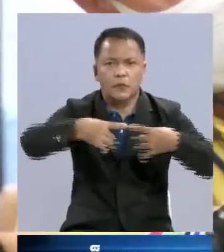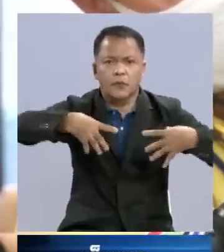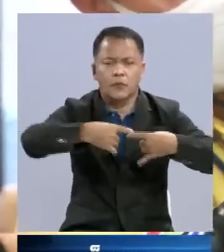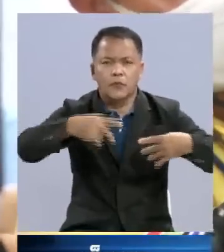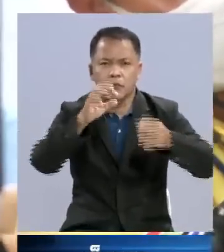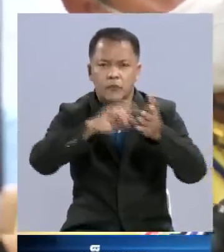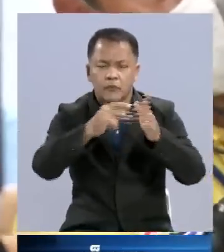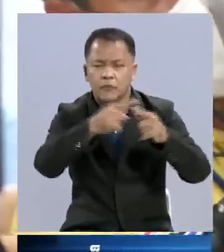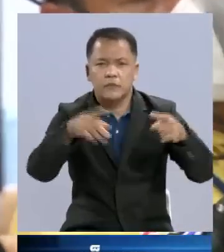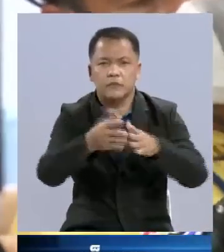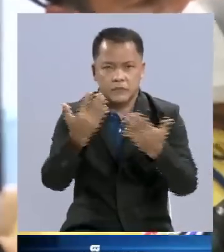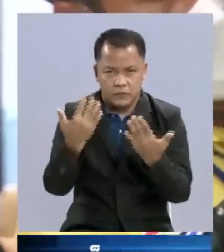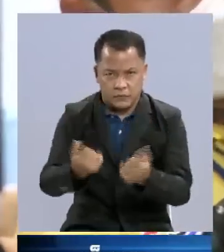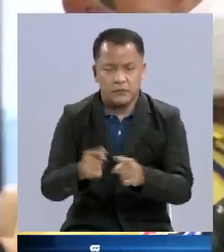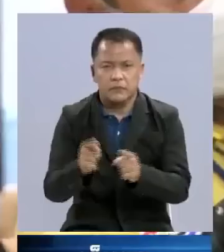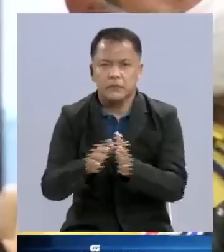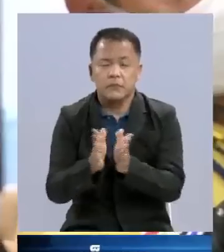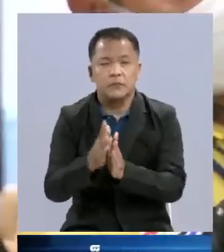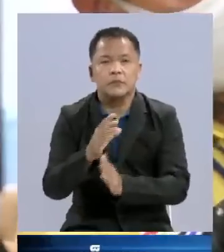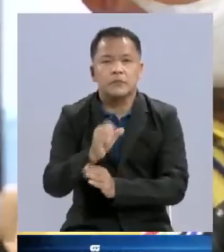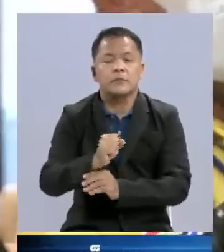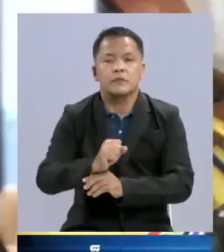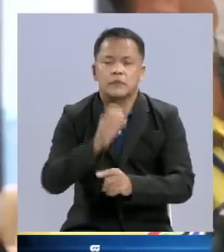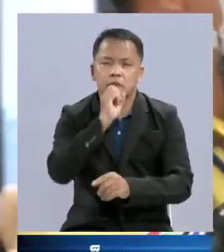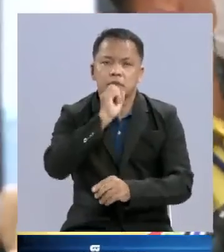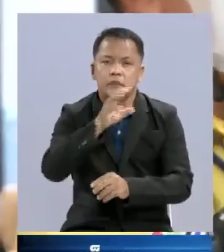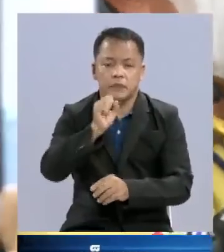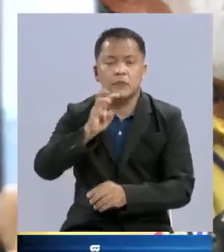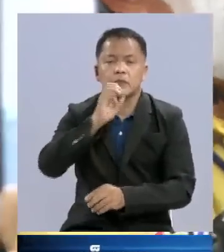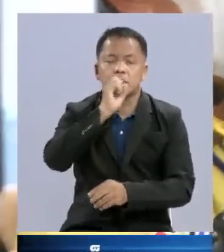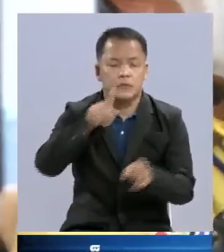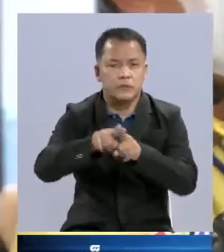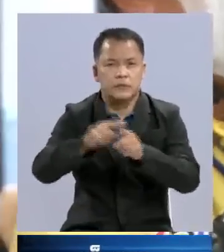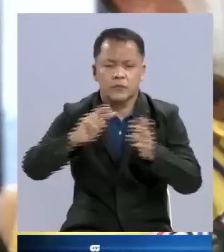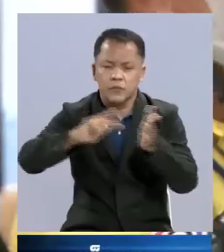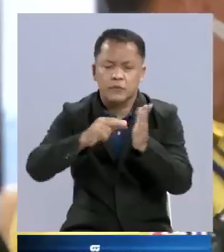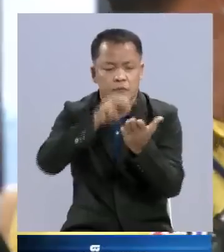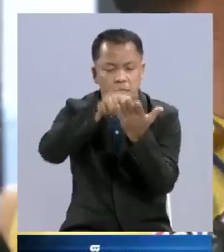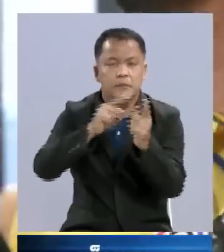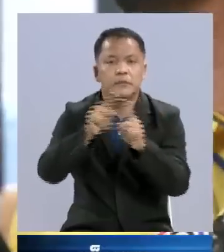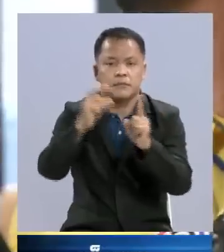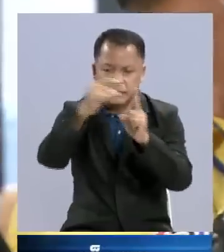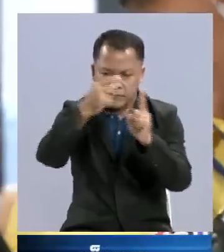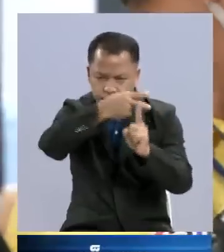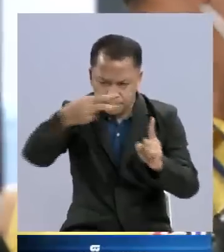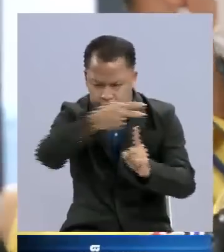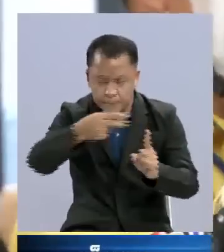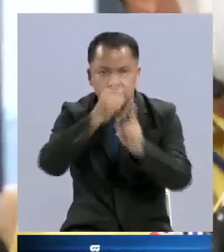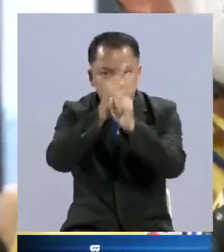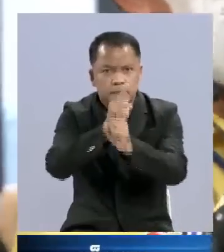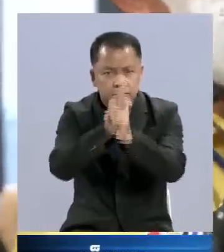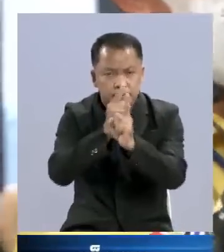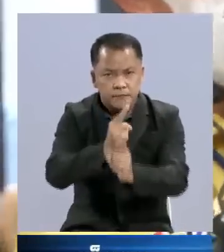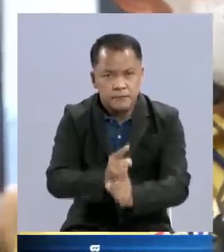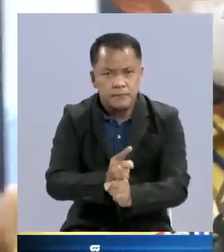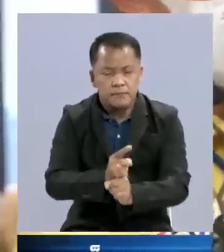กันแล้วในขณะเดียวกันเนี่ยสิ่งที่คุณสมชายพูดขึ้นมาถ้าเขาบอกว่าเป็นการตีความตามตัวอักษรเป๊ะๆอันนี้ถูกต้อง